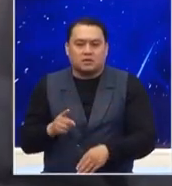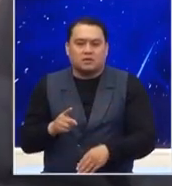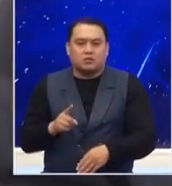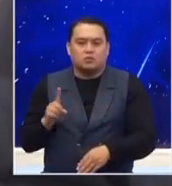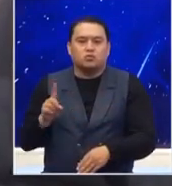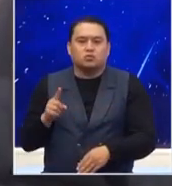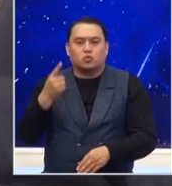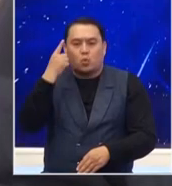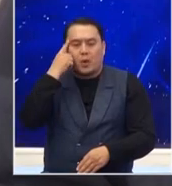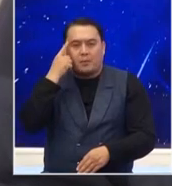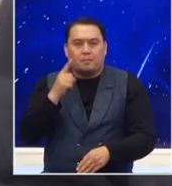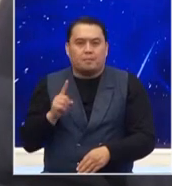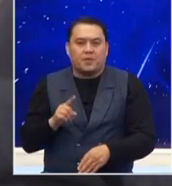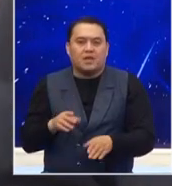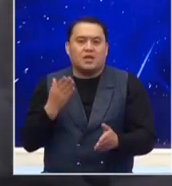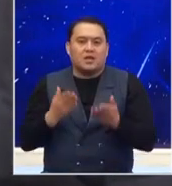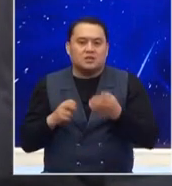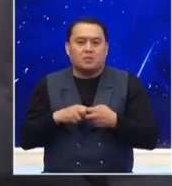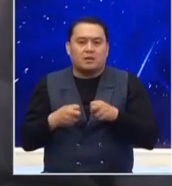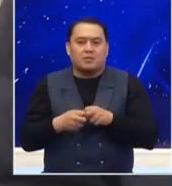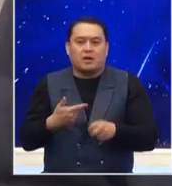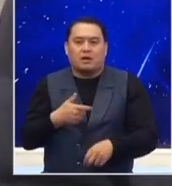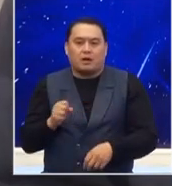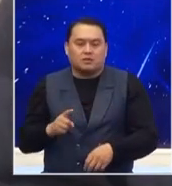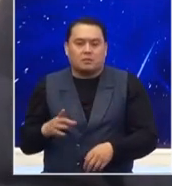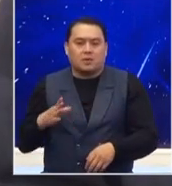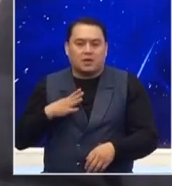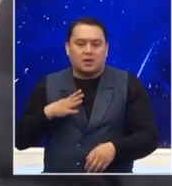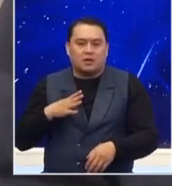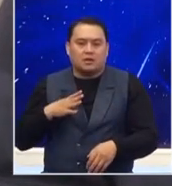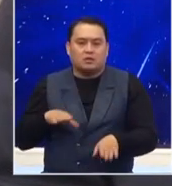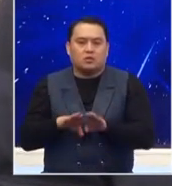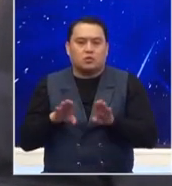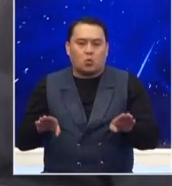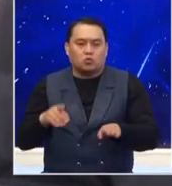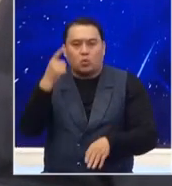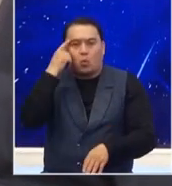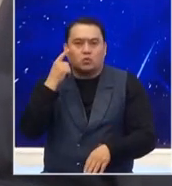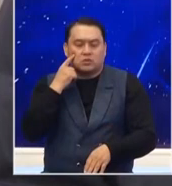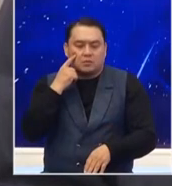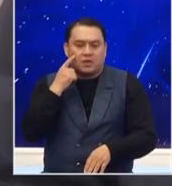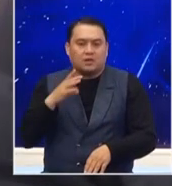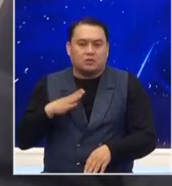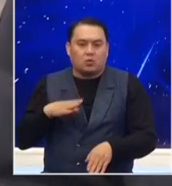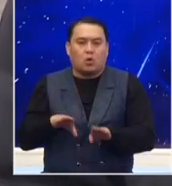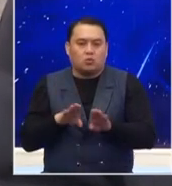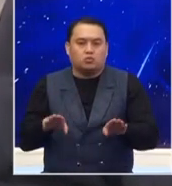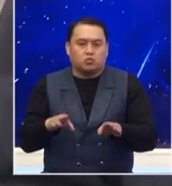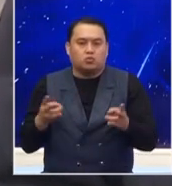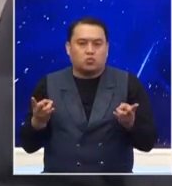Считаем, что если проблема в газе, то были бы отключения также в поселке Балпыкпи, так как